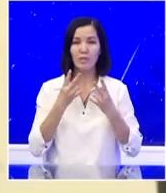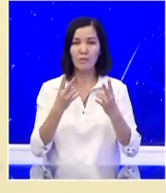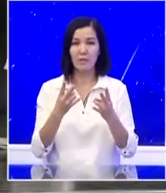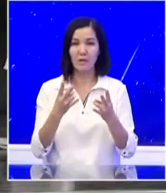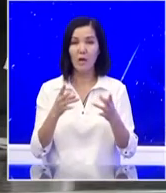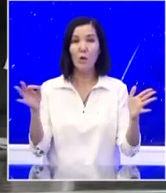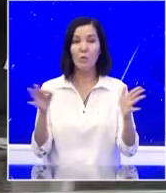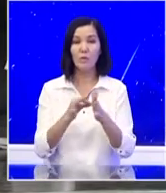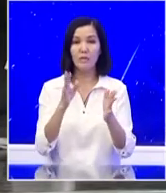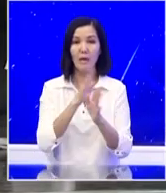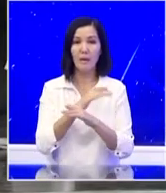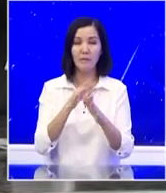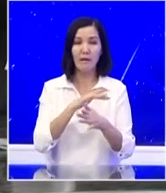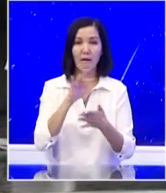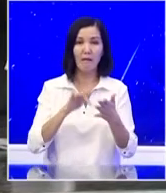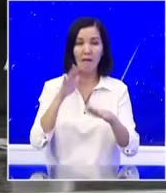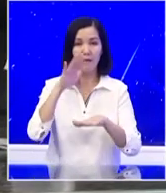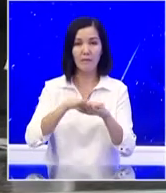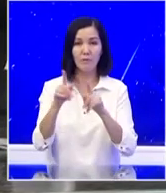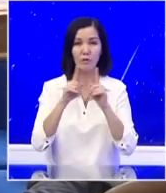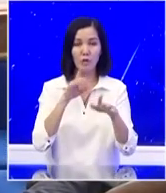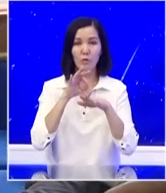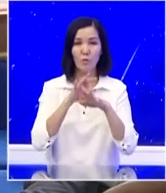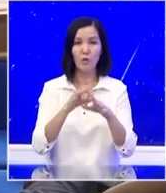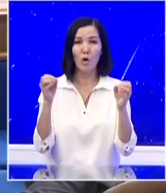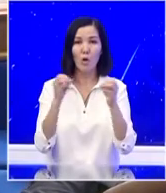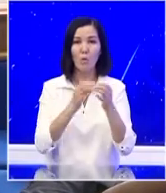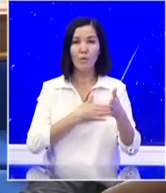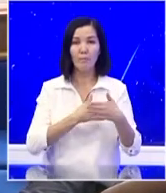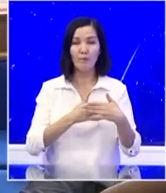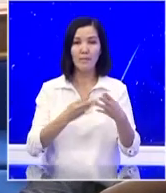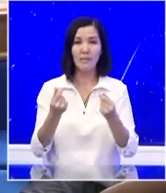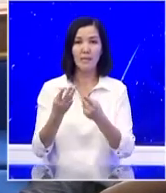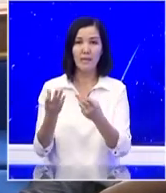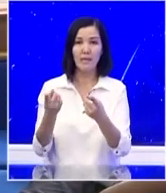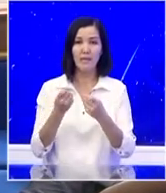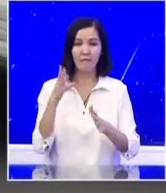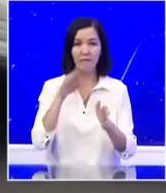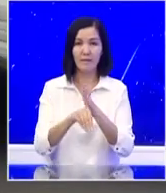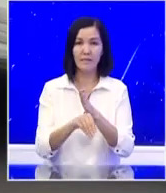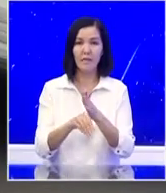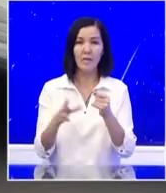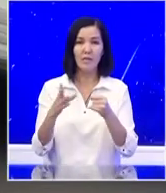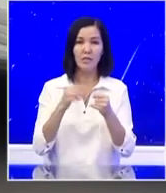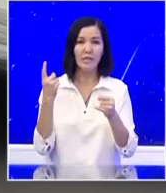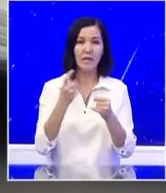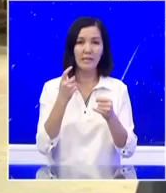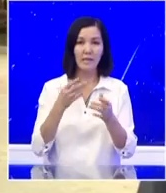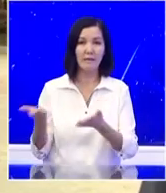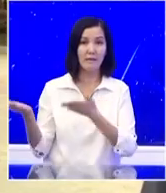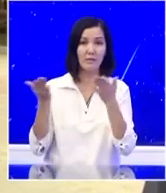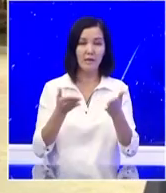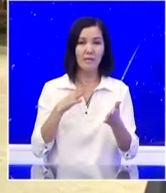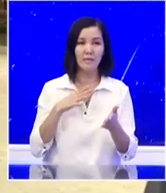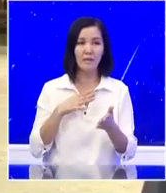мақсатта Қапшағайда қала әкімінің төрағалығымен жиын өтті. 10-нан астам белсенді инвестор мен жер телім иелері шақыртылды. Осы бүгінгі жиынға